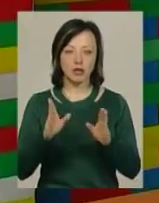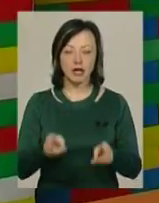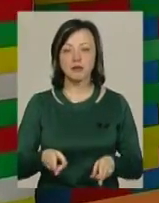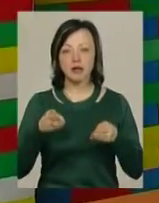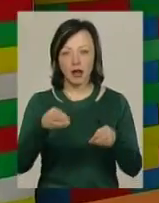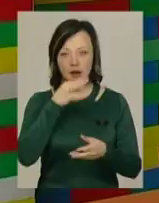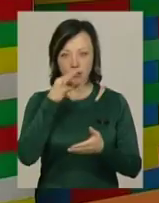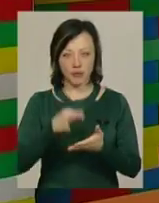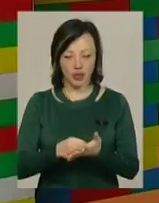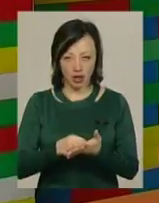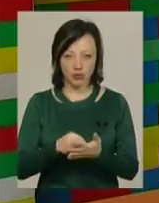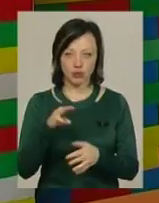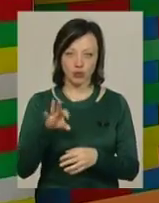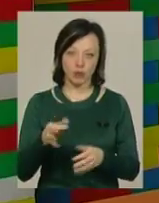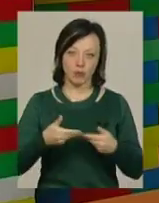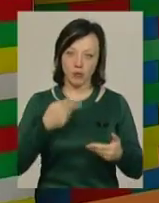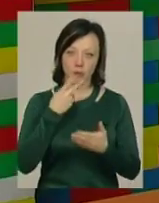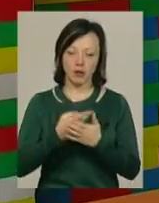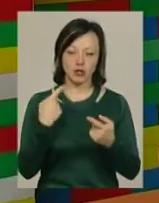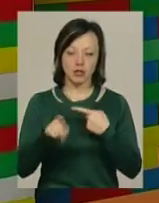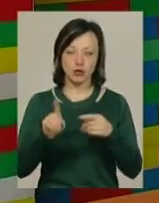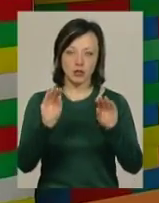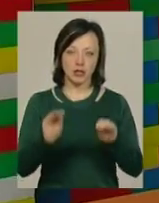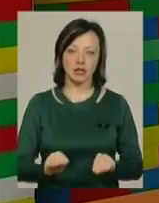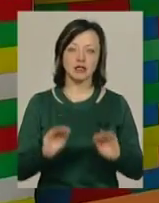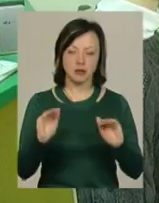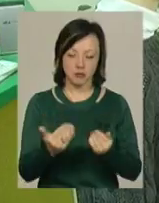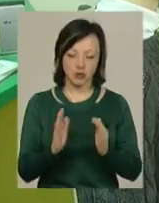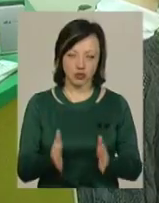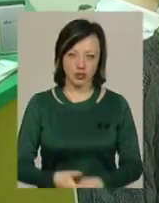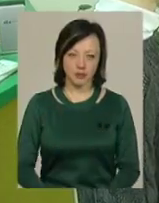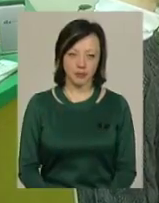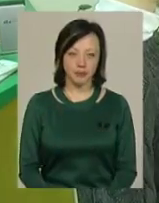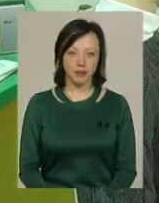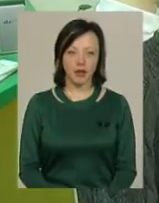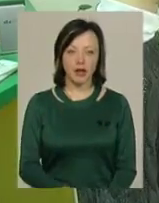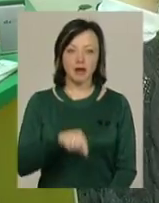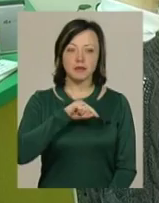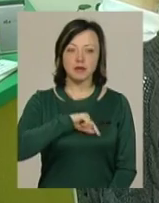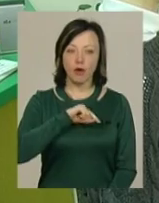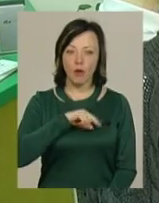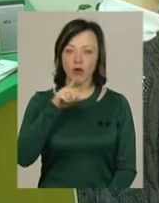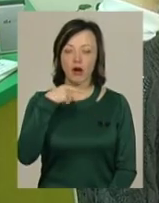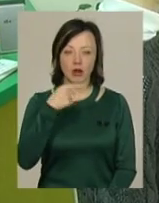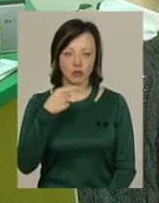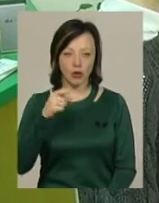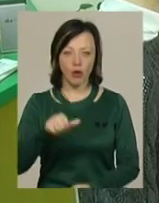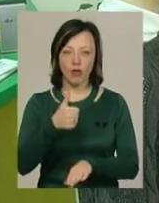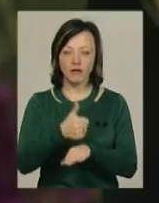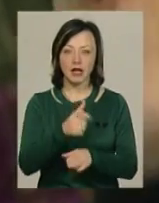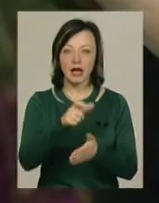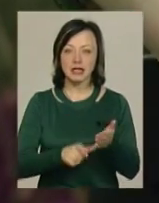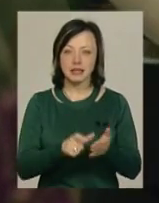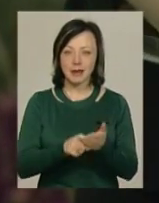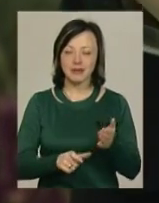кримінальна відповідальність, то ми побачимо іншу статистику, вона зменшиться. Тим часом психолог Ірина Шварц переконує, головний рецепт